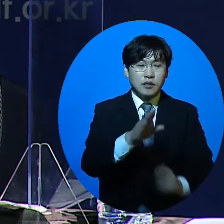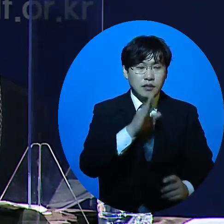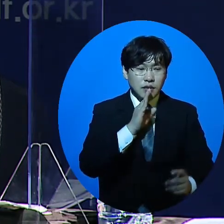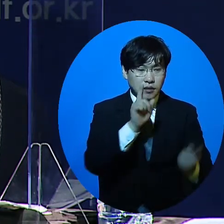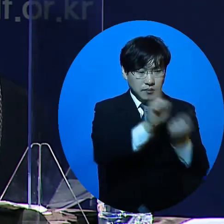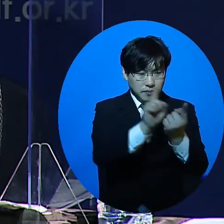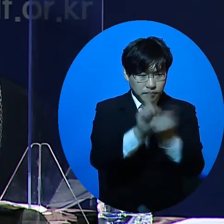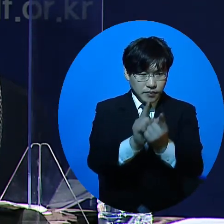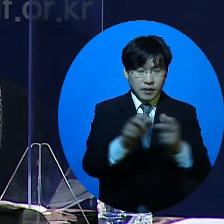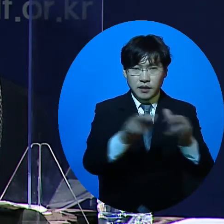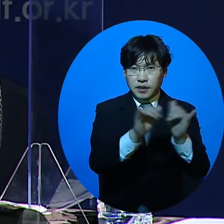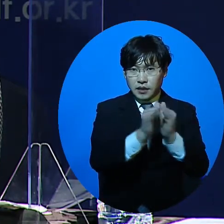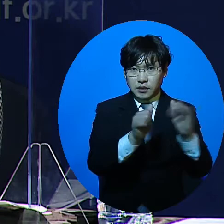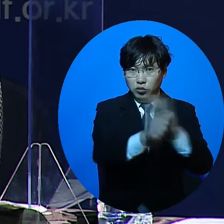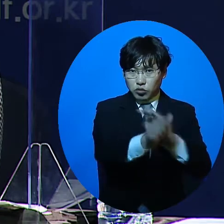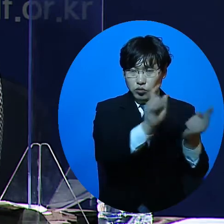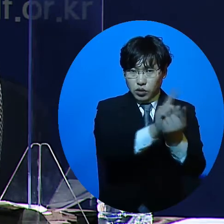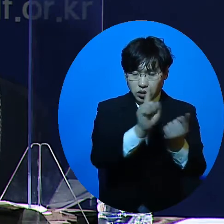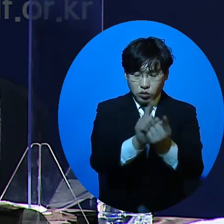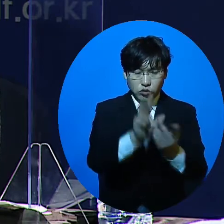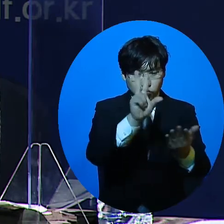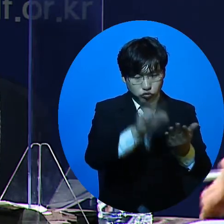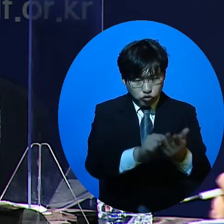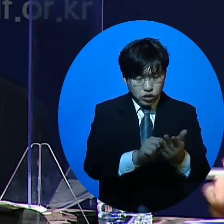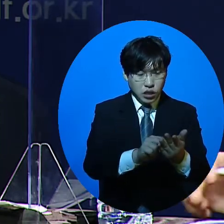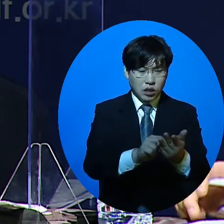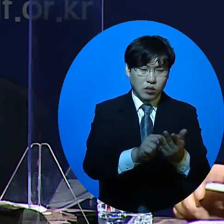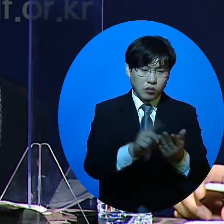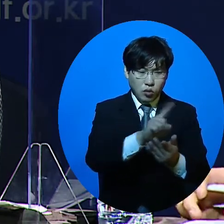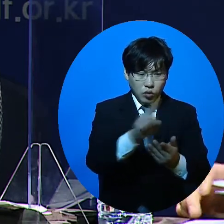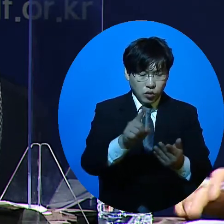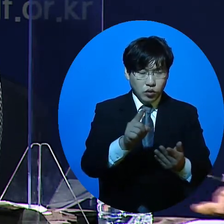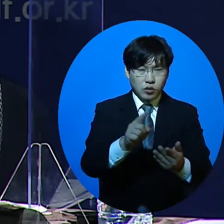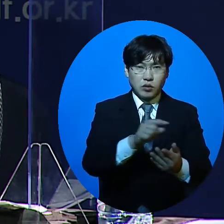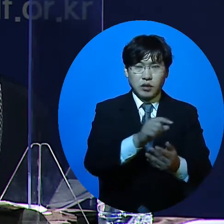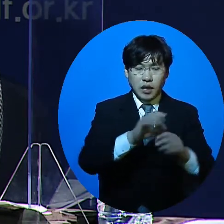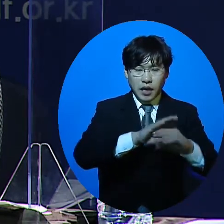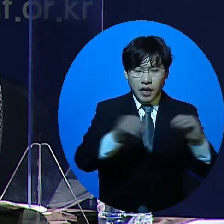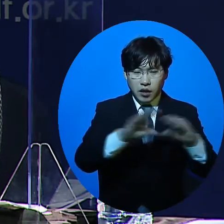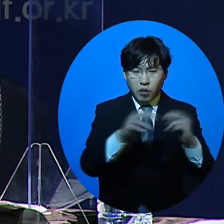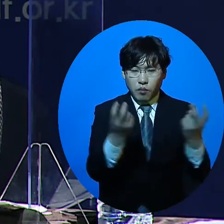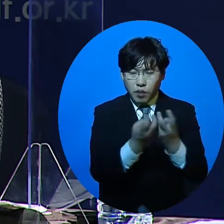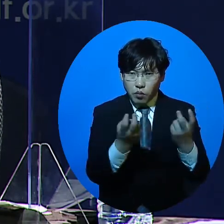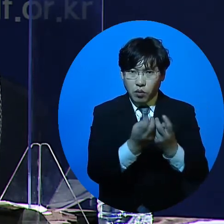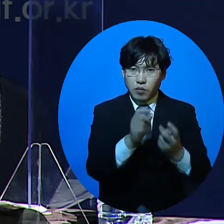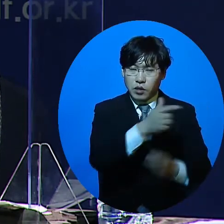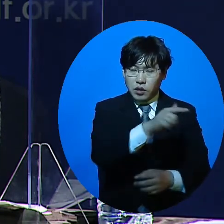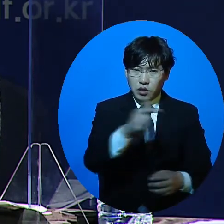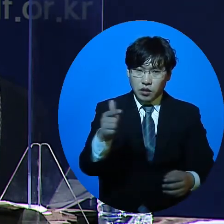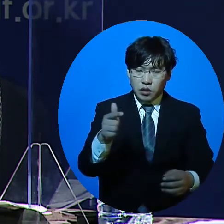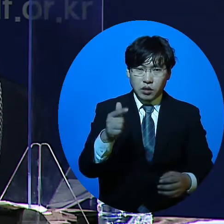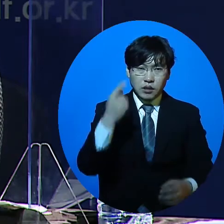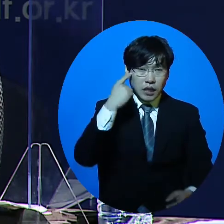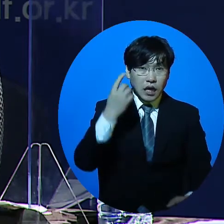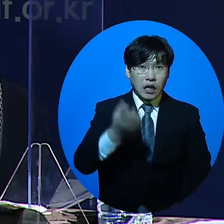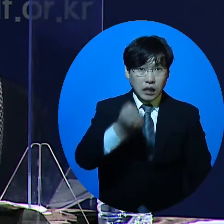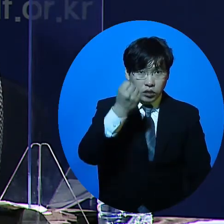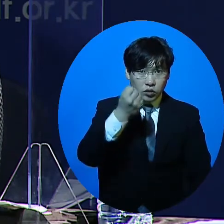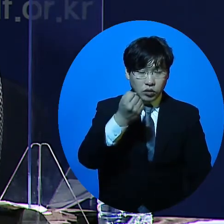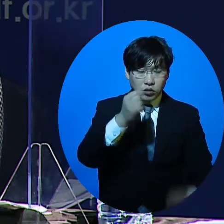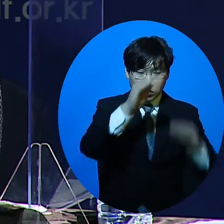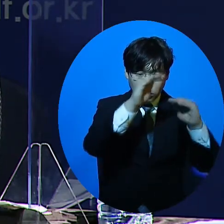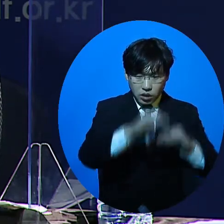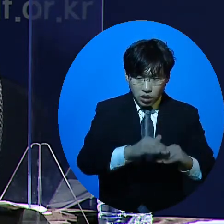느끼고 또 문제점이라고 생각하고 앞으로 대응해야 될 어떤 전체적인 방안이라고 생각했던